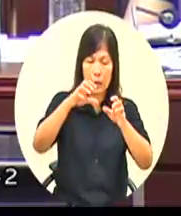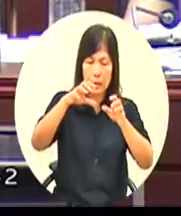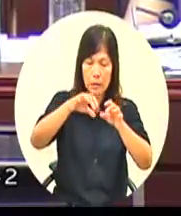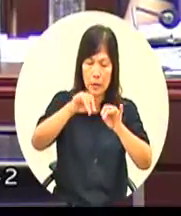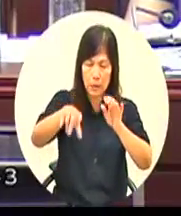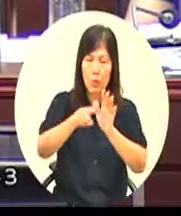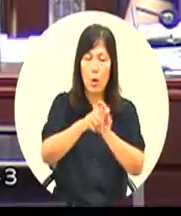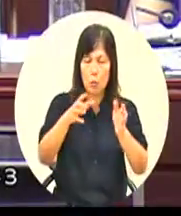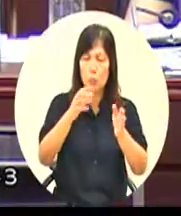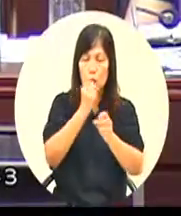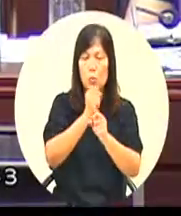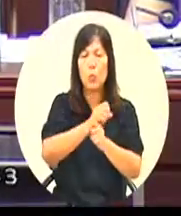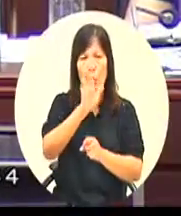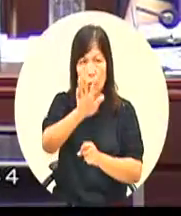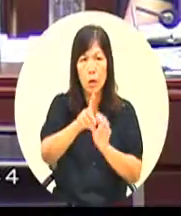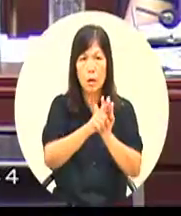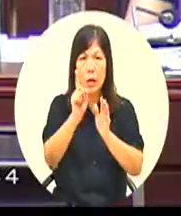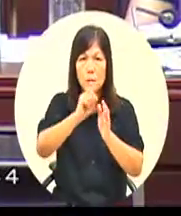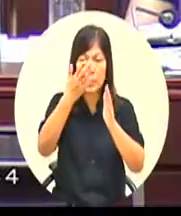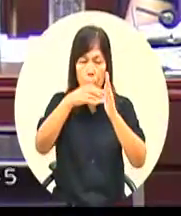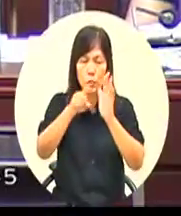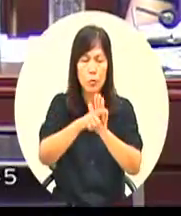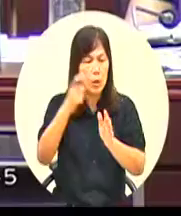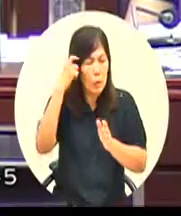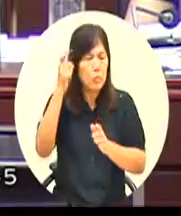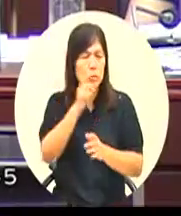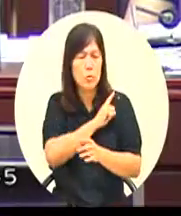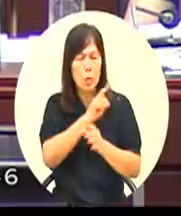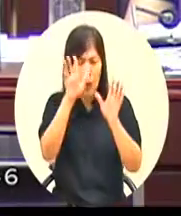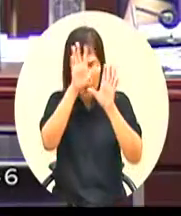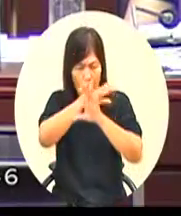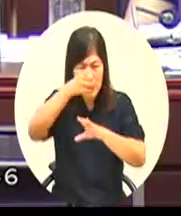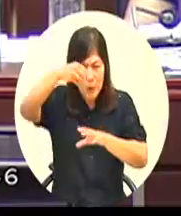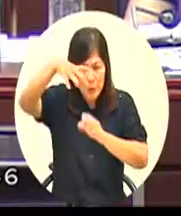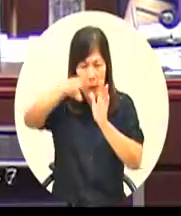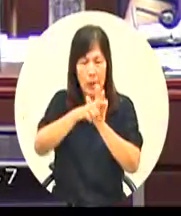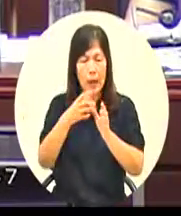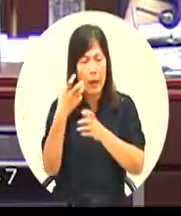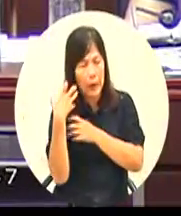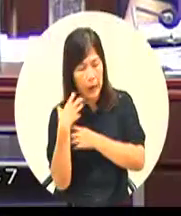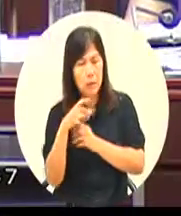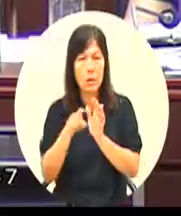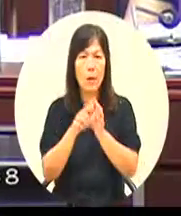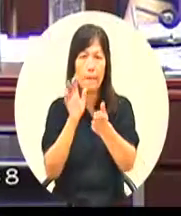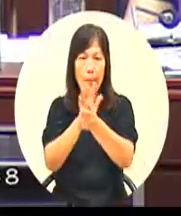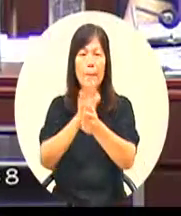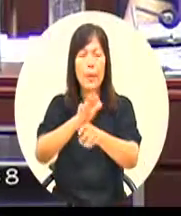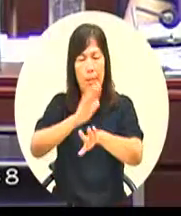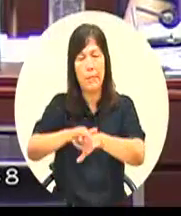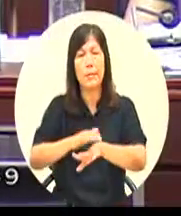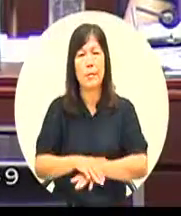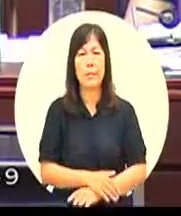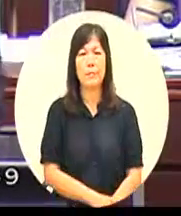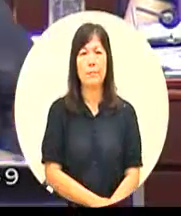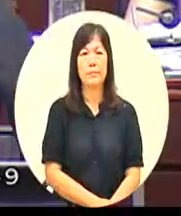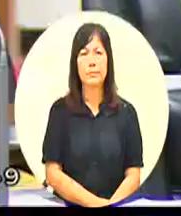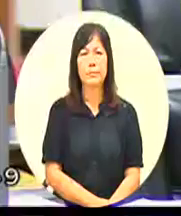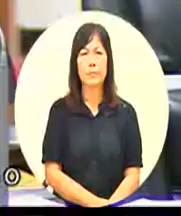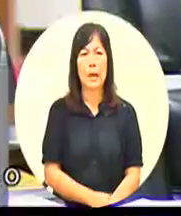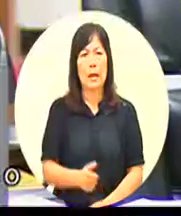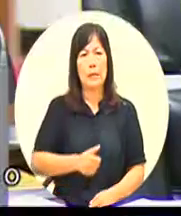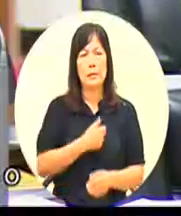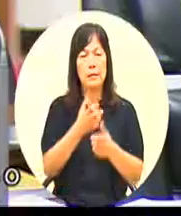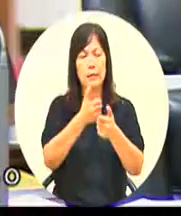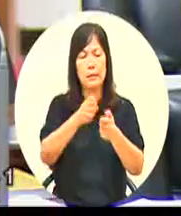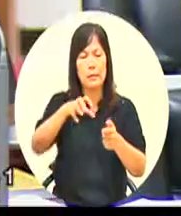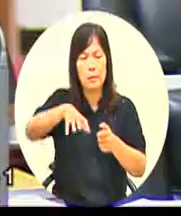都这么做了。那哪些学校是他觉得夜间照明他负担不了，那我们就来协助他。 好，那真的谢谢局